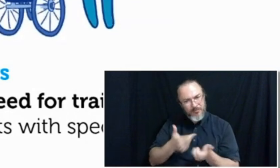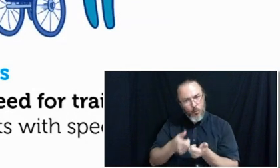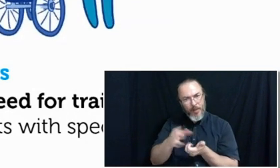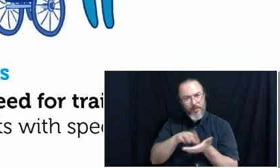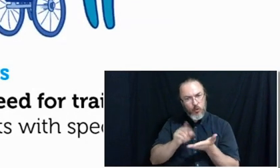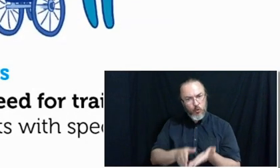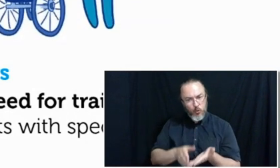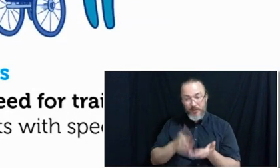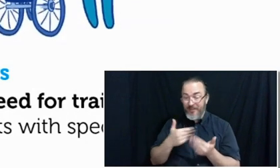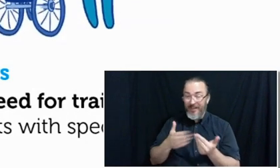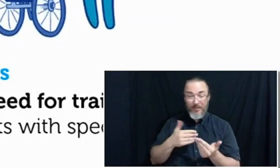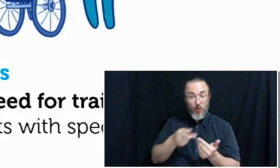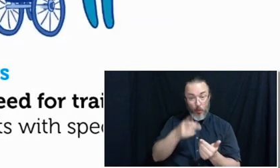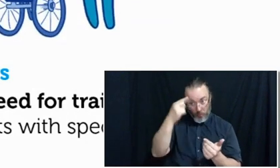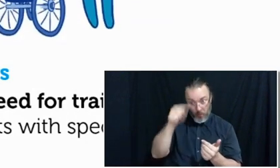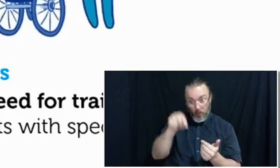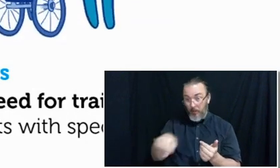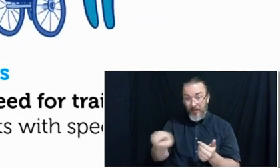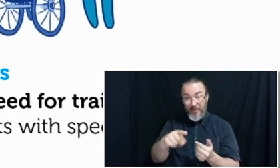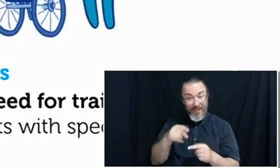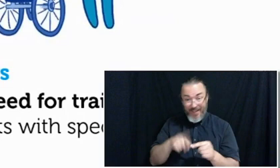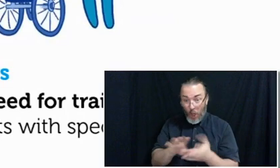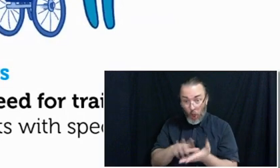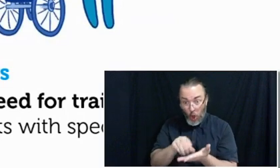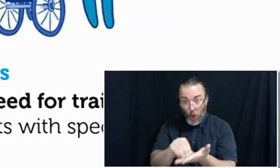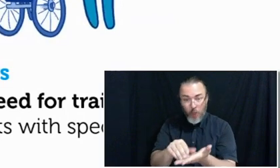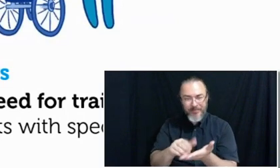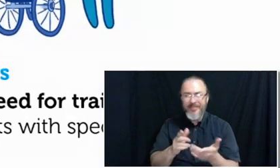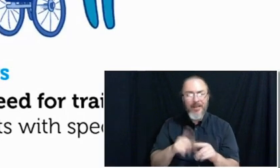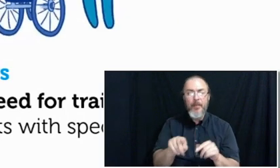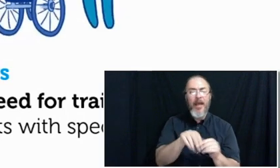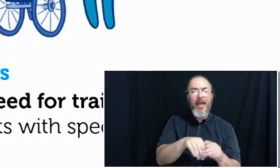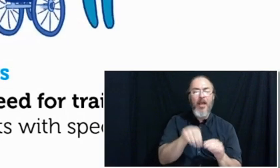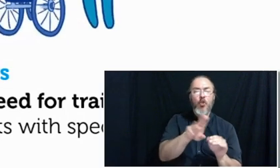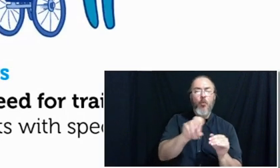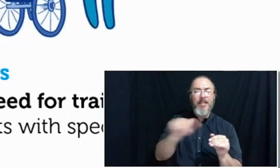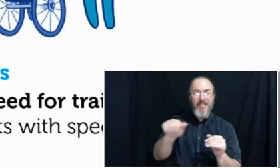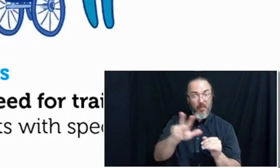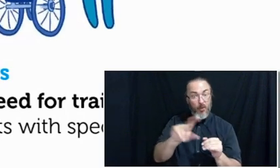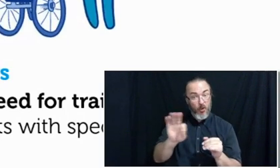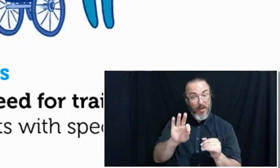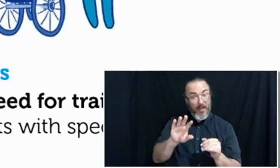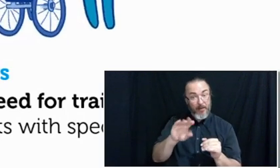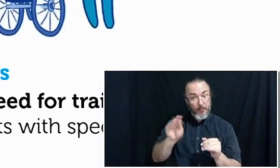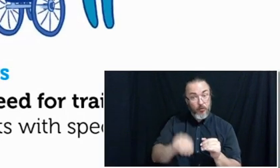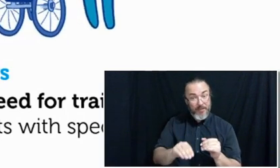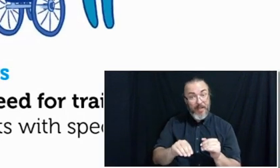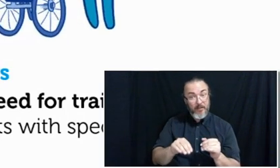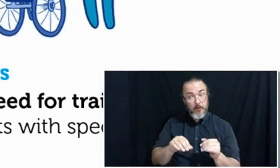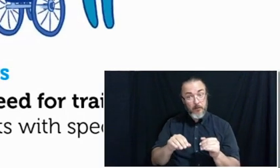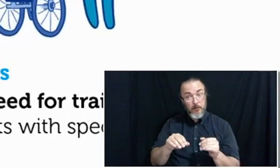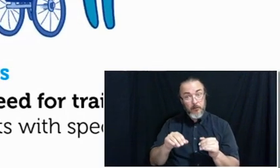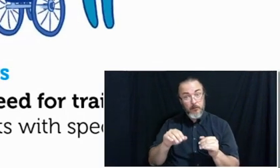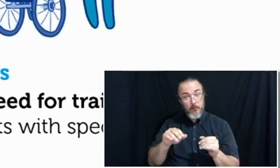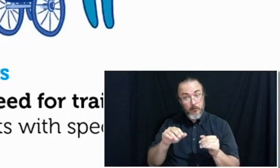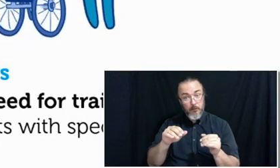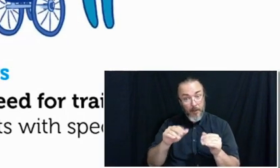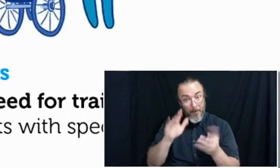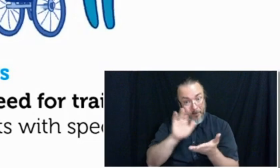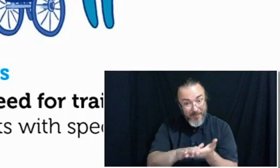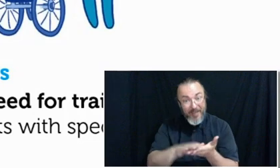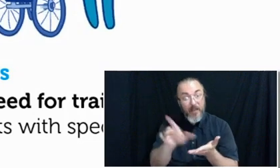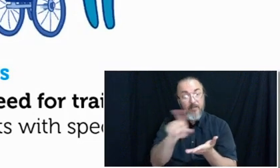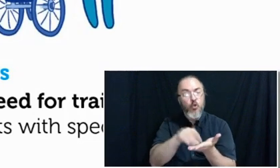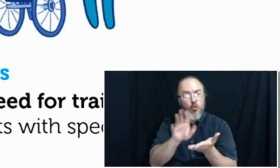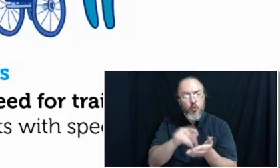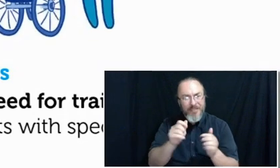enracinées concernant certains élèves qui seraient déficients, incapables d'apprendre. Aux États-Unis, 31% des enseignants pensent que les inégalités sont